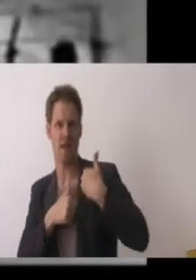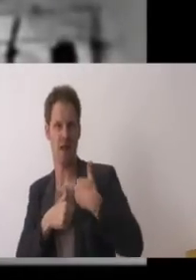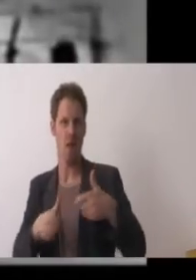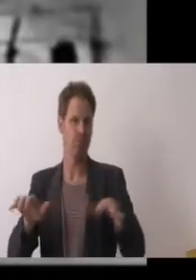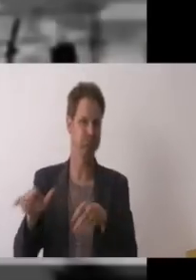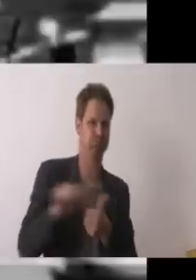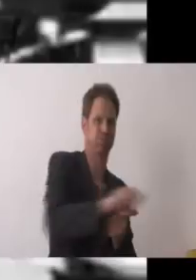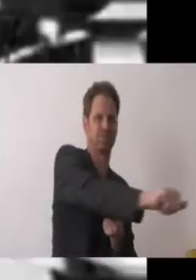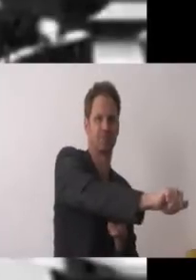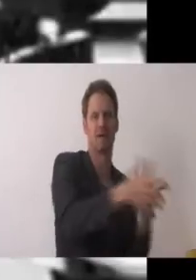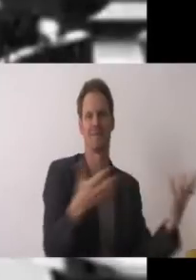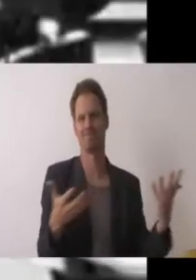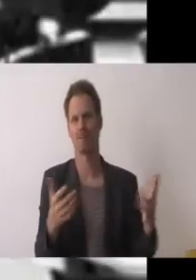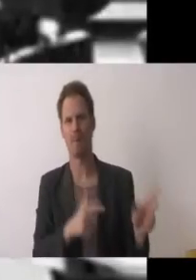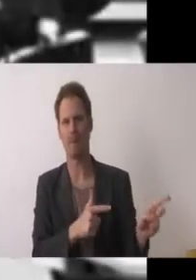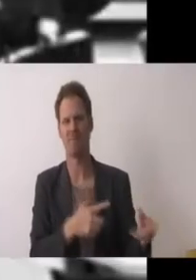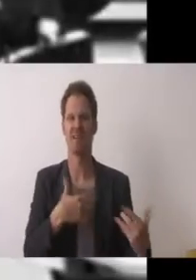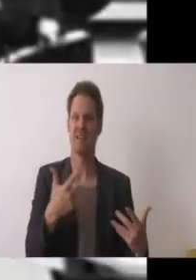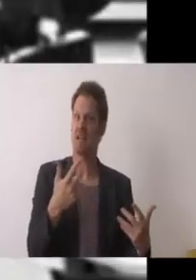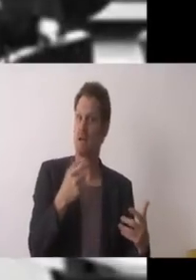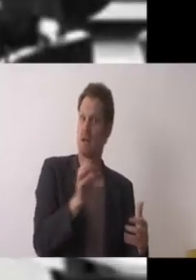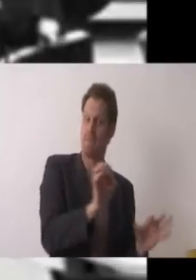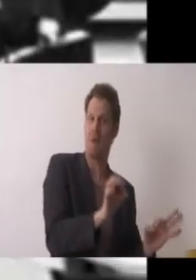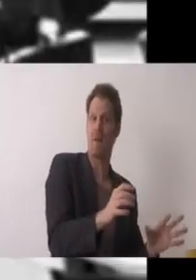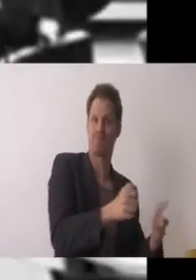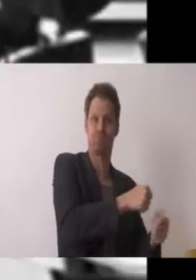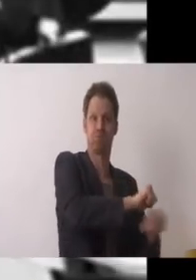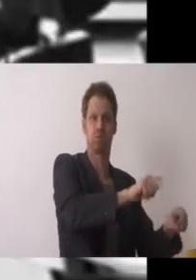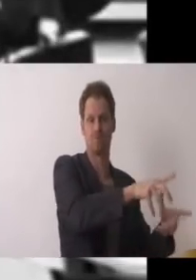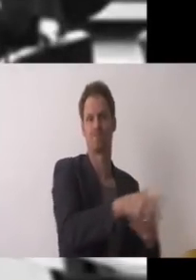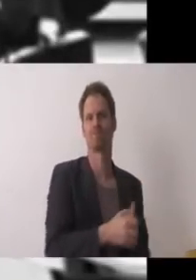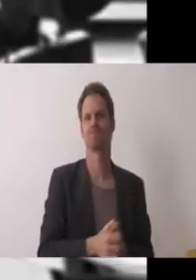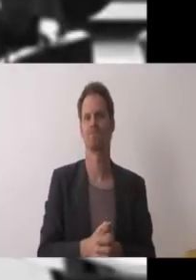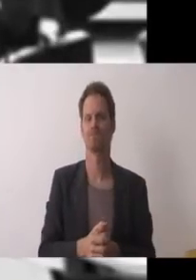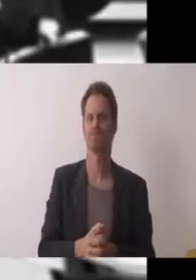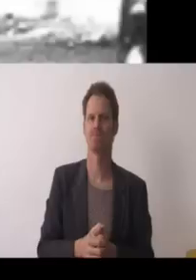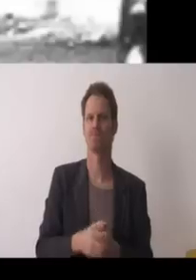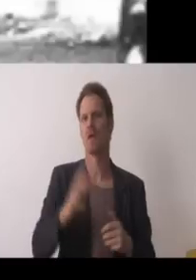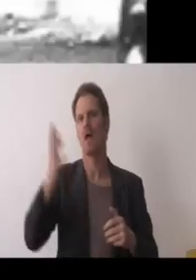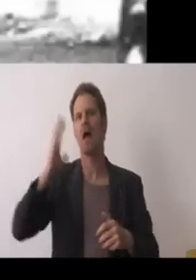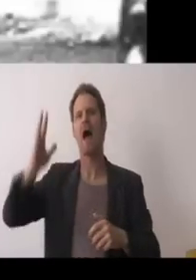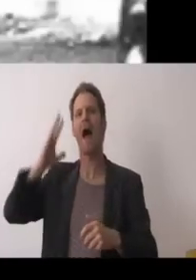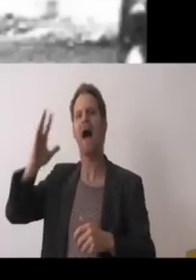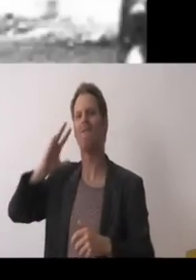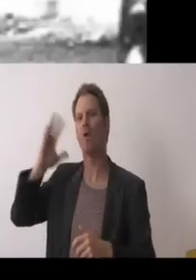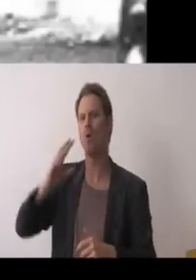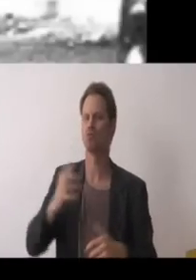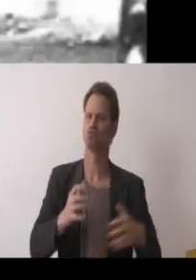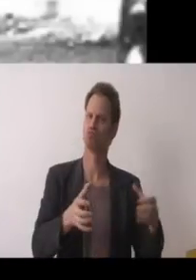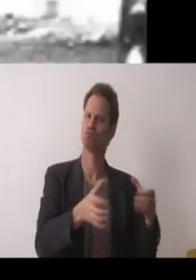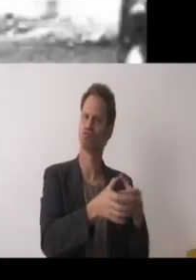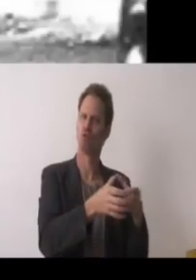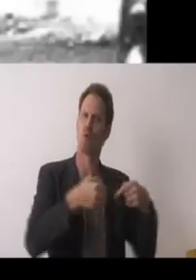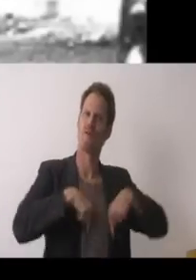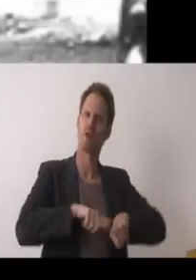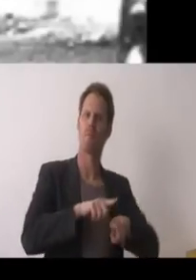militaire. Aucun membre de l'organisation n'a jamais été arrêté jusqu'en 2002, date de son démantèlement. La junte militaire, ou régime des colonels, fut